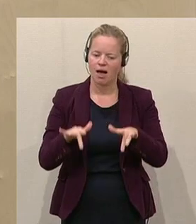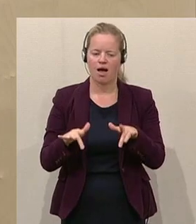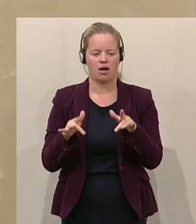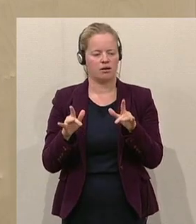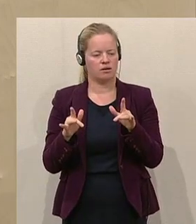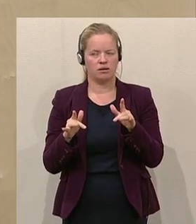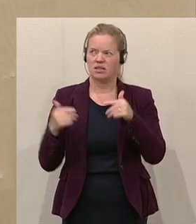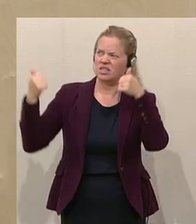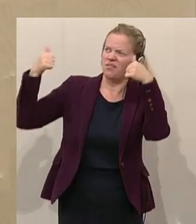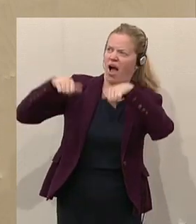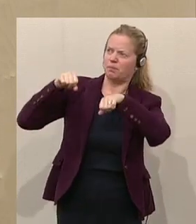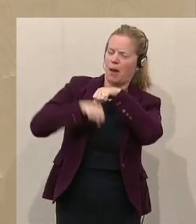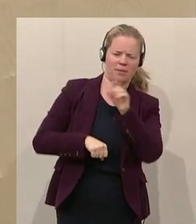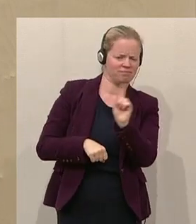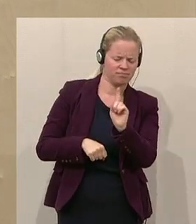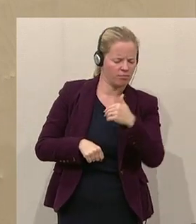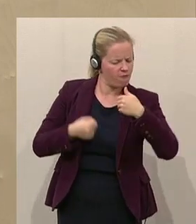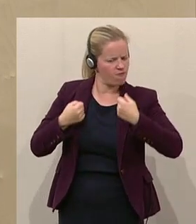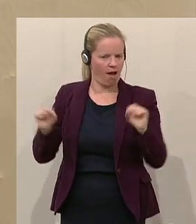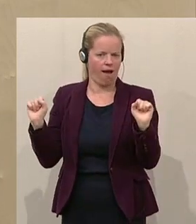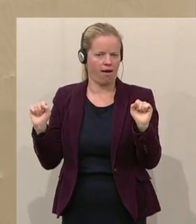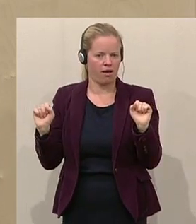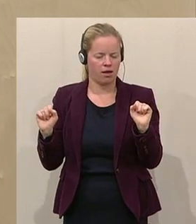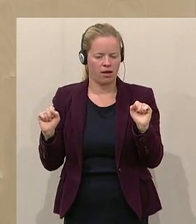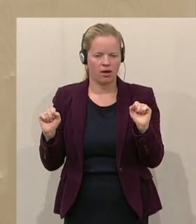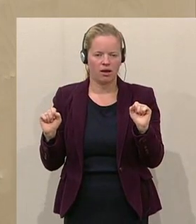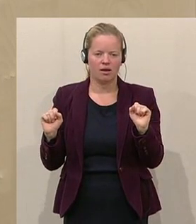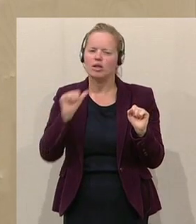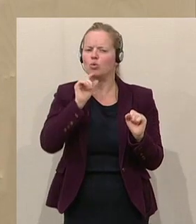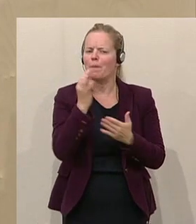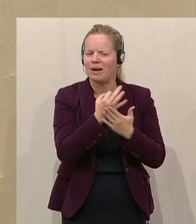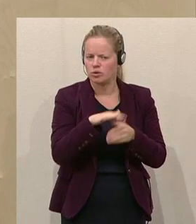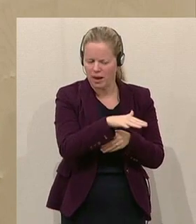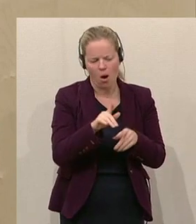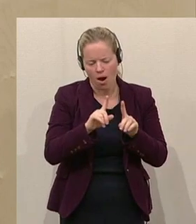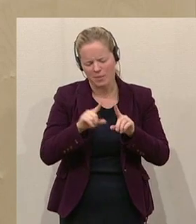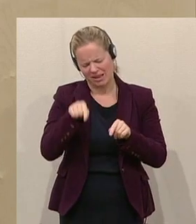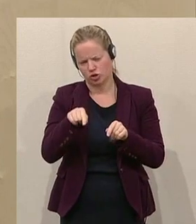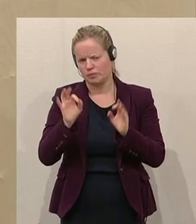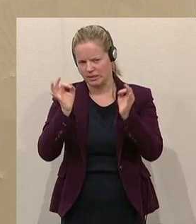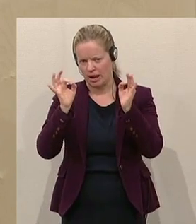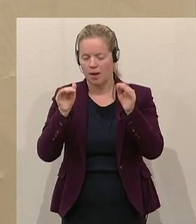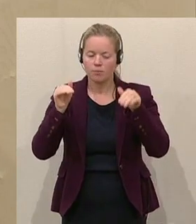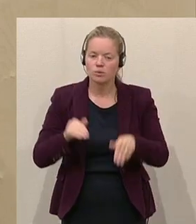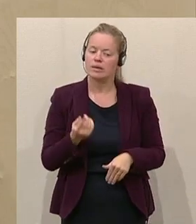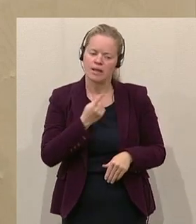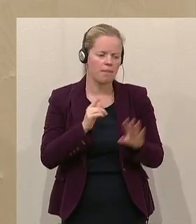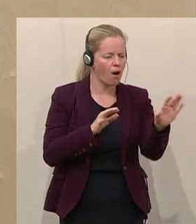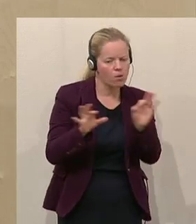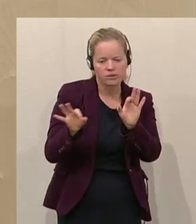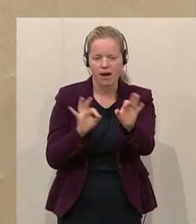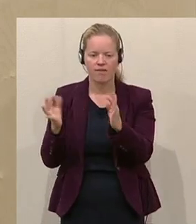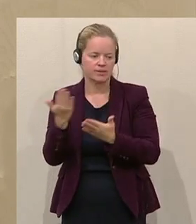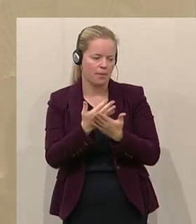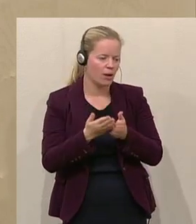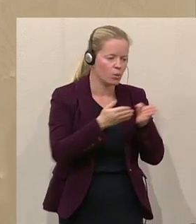frei ist von Zwängen. Das gilt ja nicht nur für das Bildungswesen, aber hier im Speziellen, wo man die Wahl hat, frei zu wählen, welchen Bildungsweg man einschlagen will. Da kann